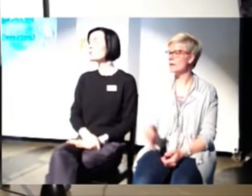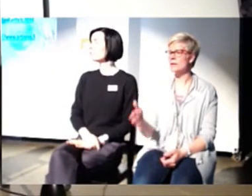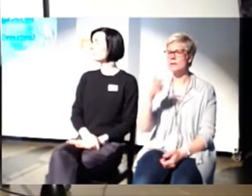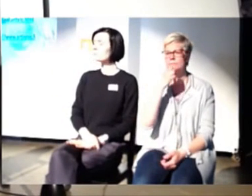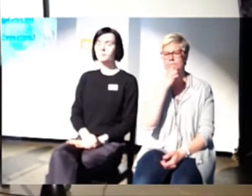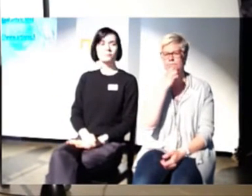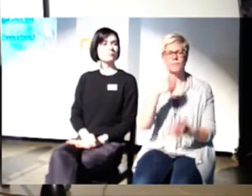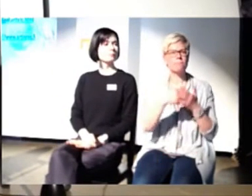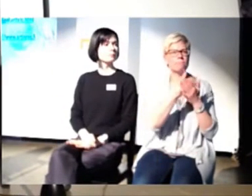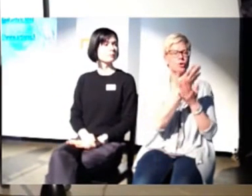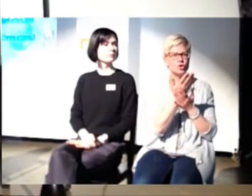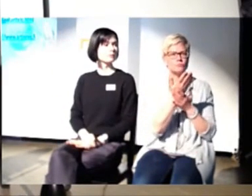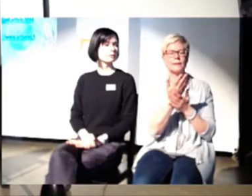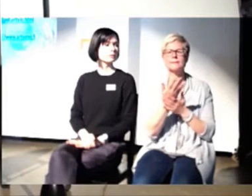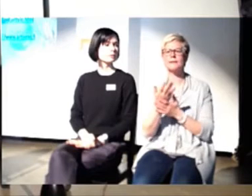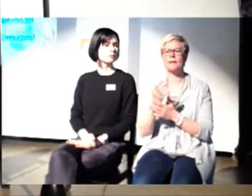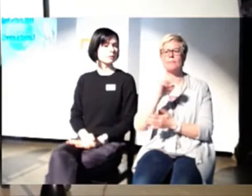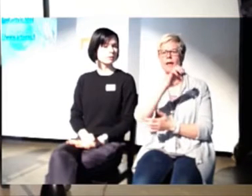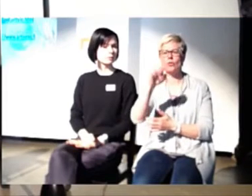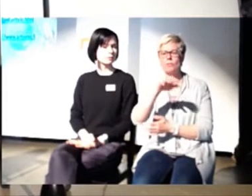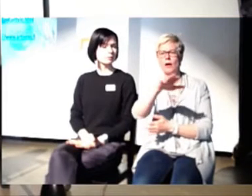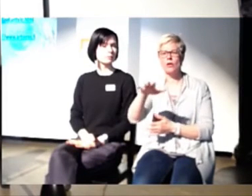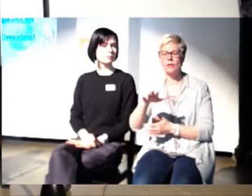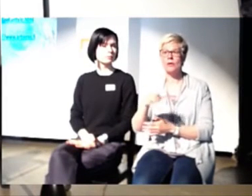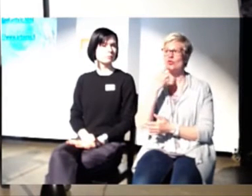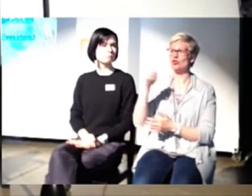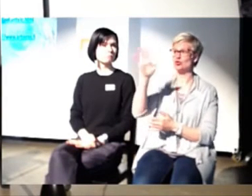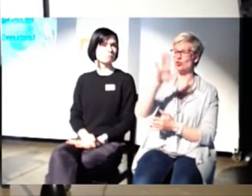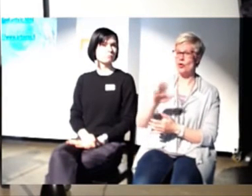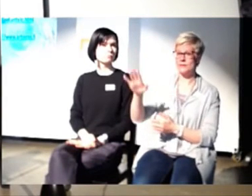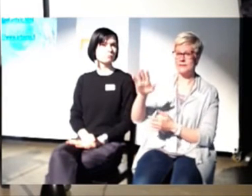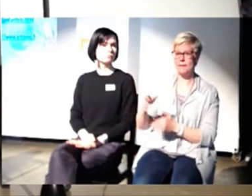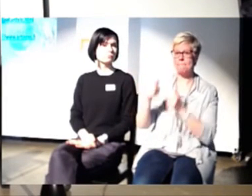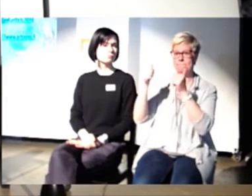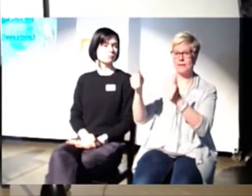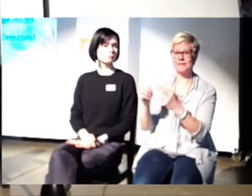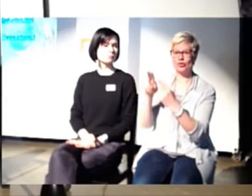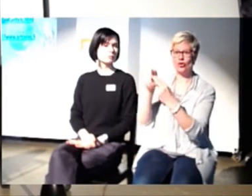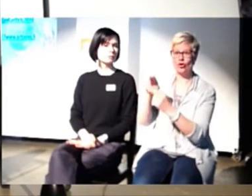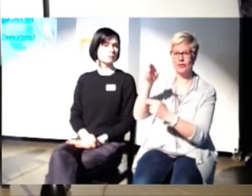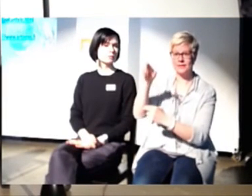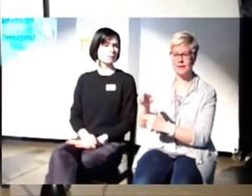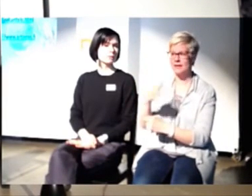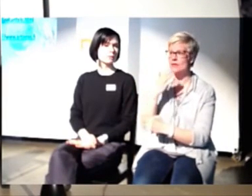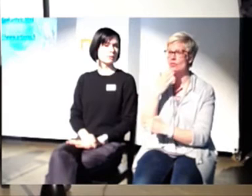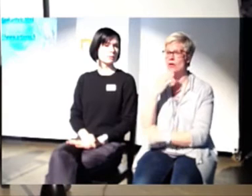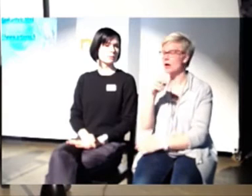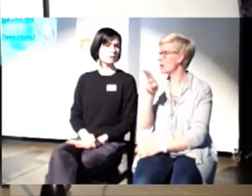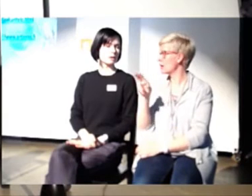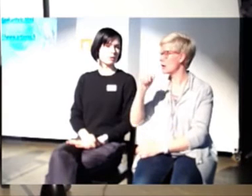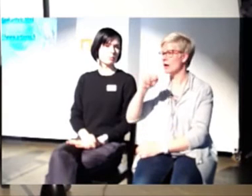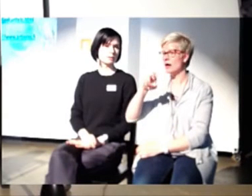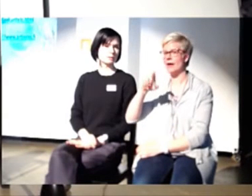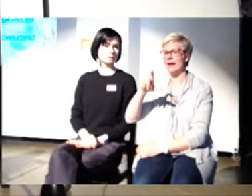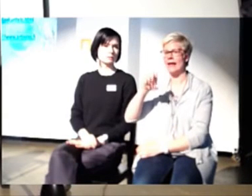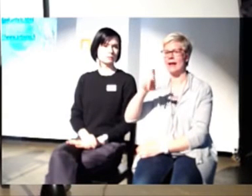Pohjoismaista ja Euroopasta. Suomessa tämä paras kontakti tähän olisi varmaan Raumas. Ja siellä Hannele Kolsio tuottaja.